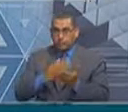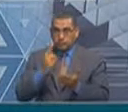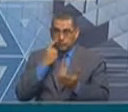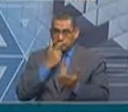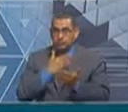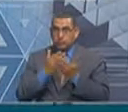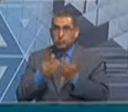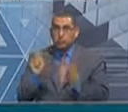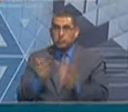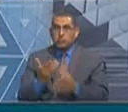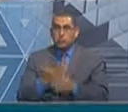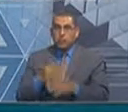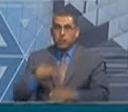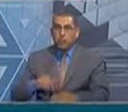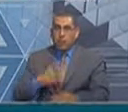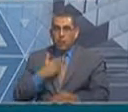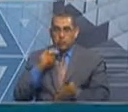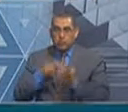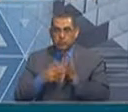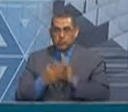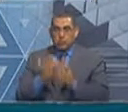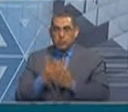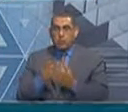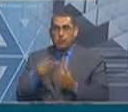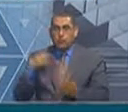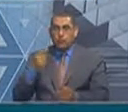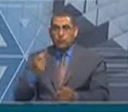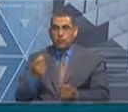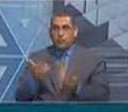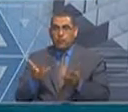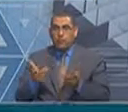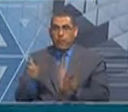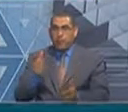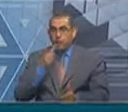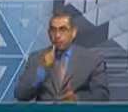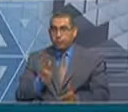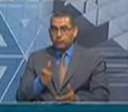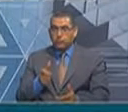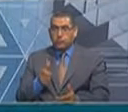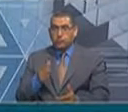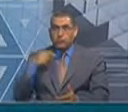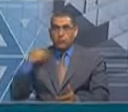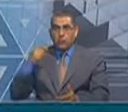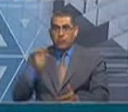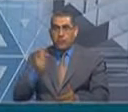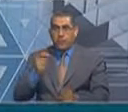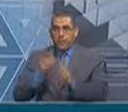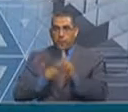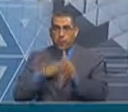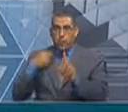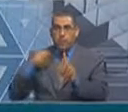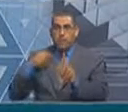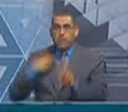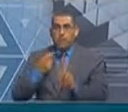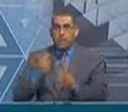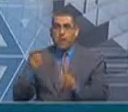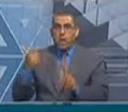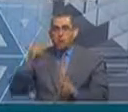وخصوصا فيما يتعلق بوزارة المالية، إضافة إلى هناك اتصالات كان أجراها